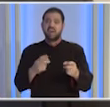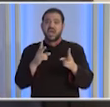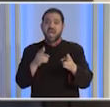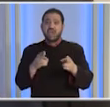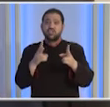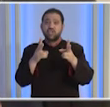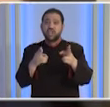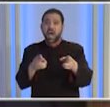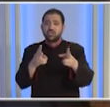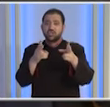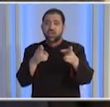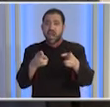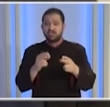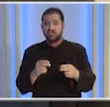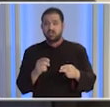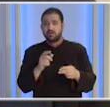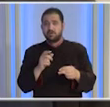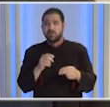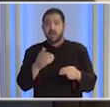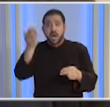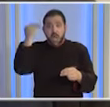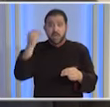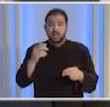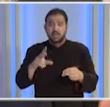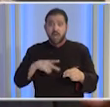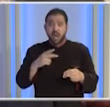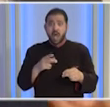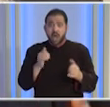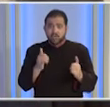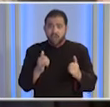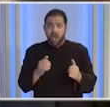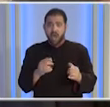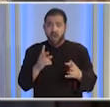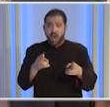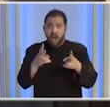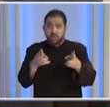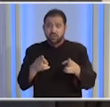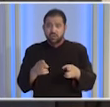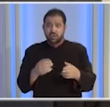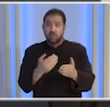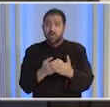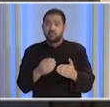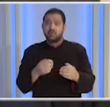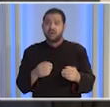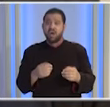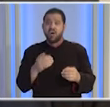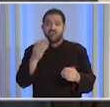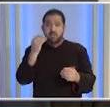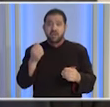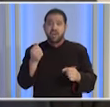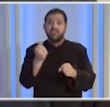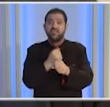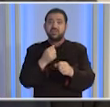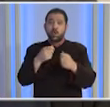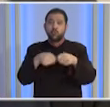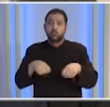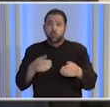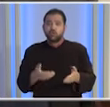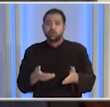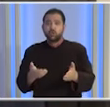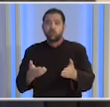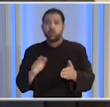toate felurile. Unde nu se pomenea așa ceva înainte? Pentru că femeile, așa, chiuretaje peste chiuretaje, avortul peste